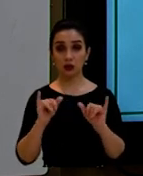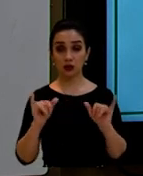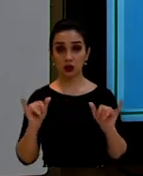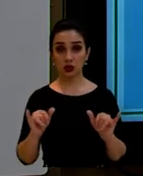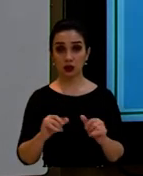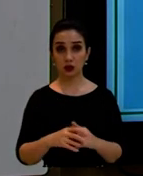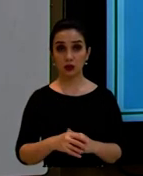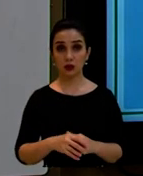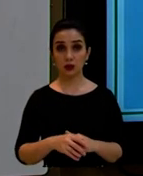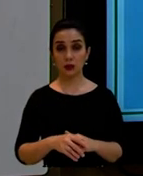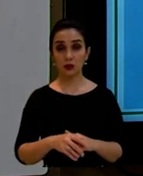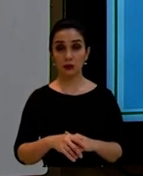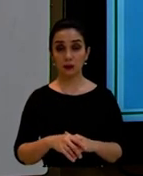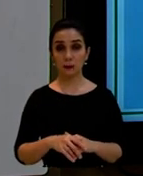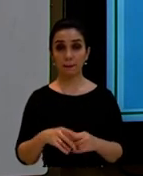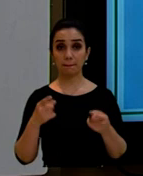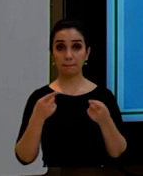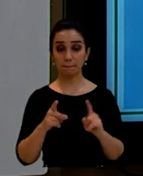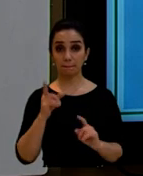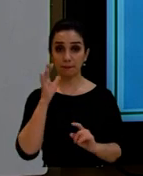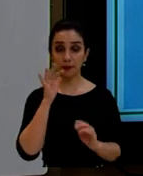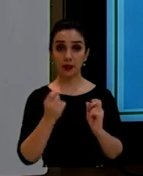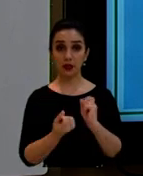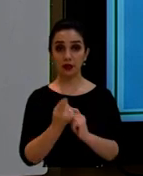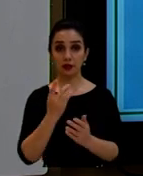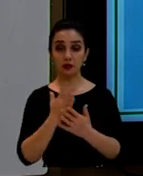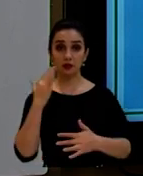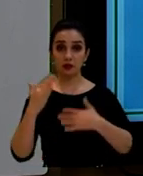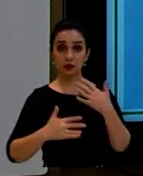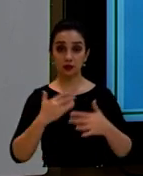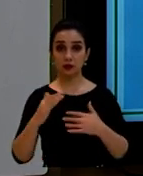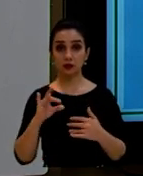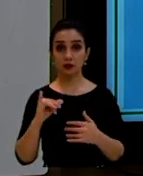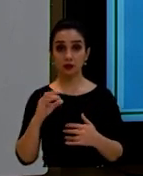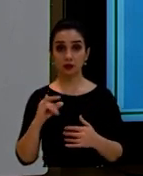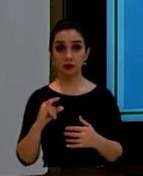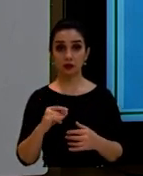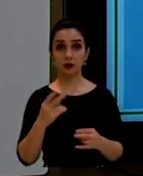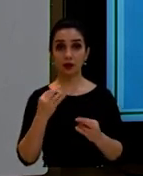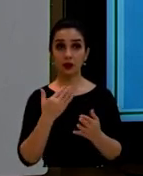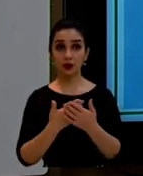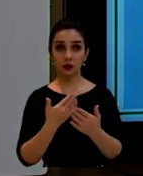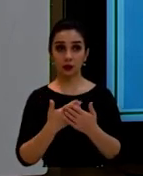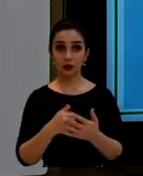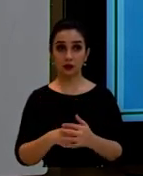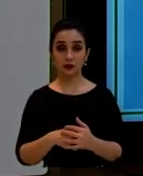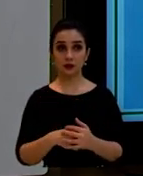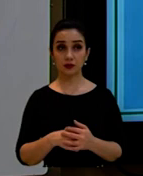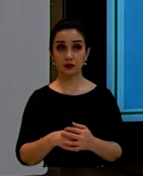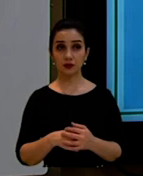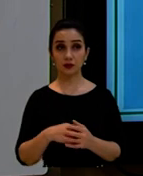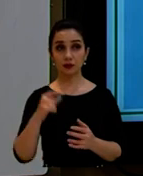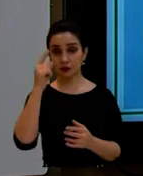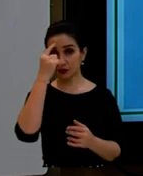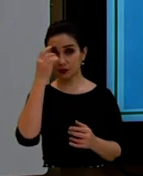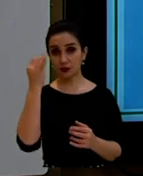размножению. В настоящее время появилось смешение рас. Например,